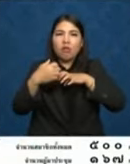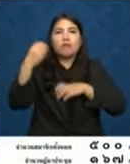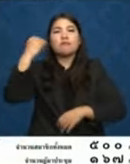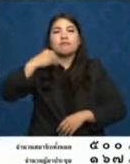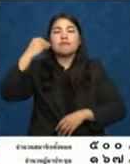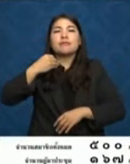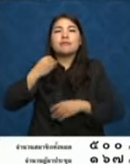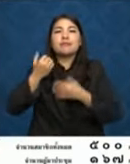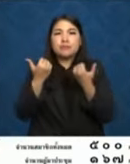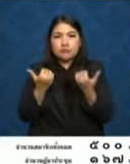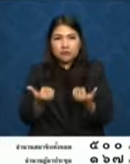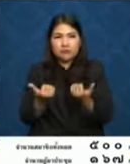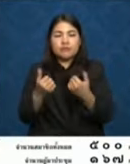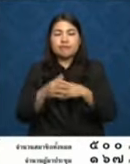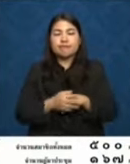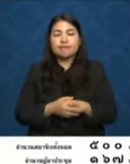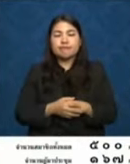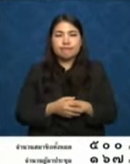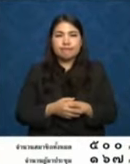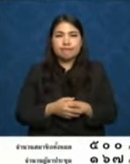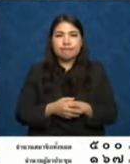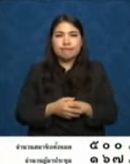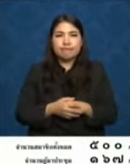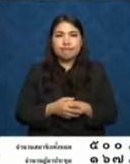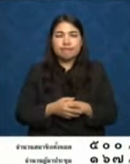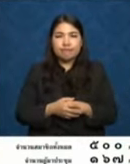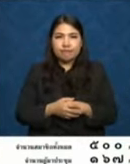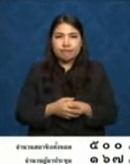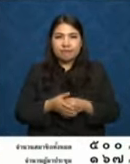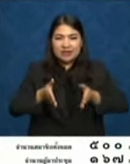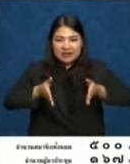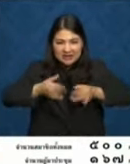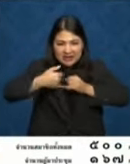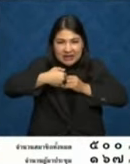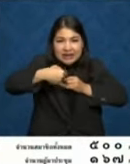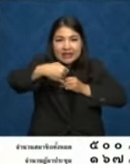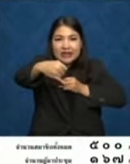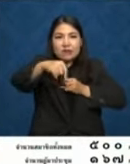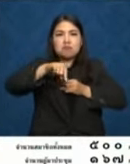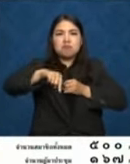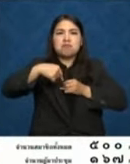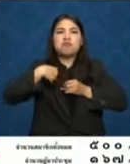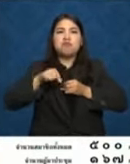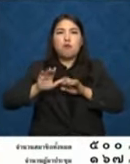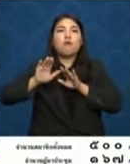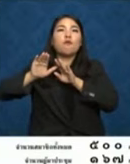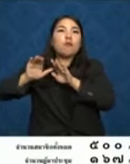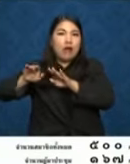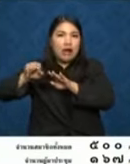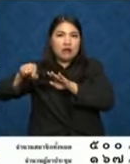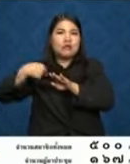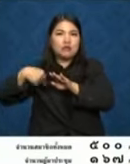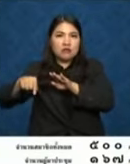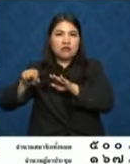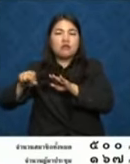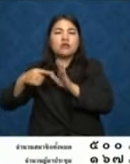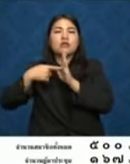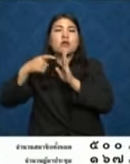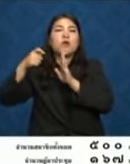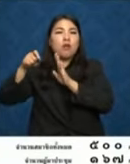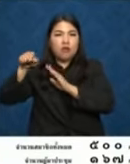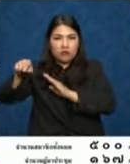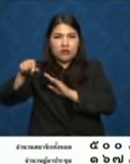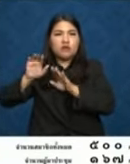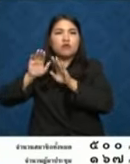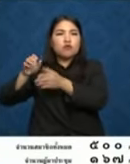นนะครับกับเส้นแบ่งเขตการจราจรนะครับก็อยากจะฝากกรมทางหลวงนะครับแล้วก็แขวงการทางหลวงนครราชสีมาที่2นะ